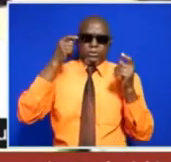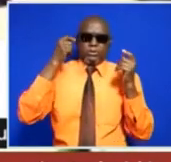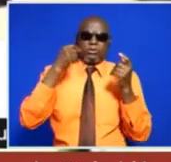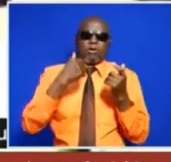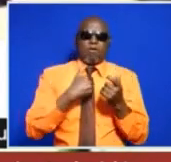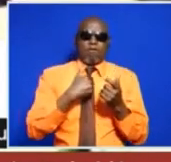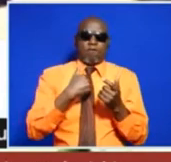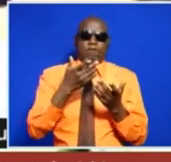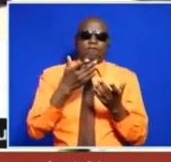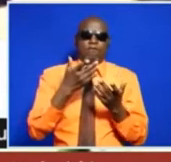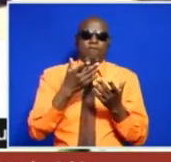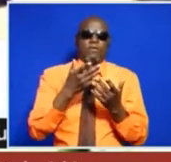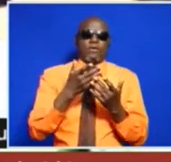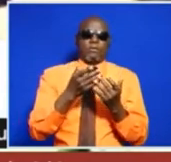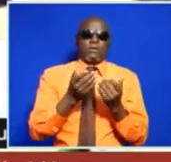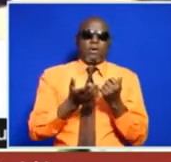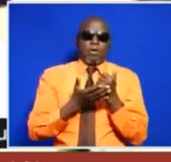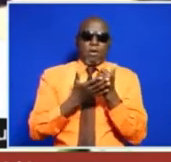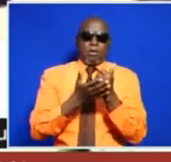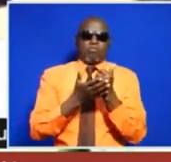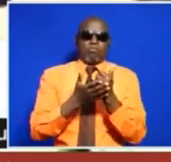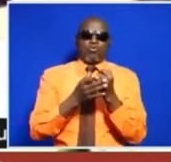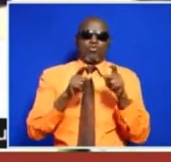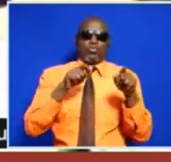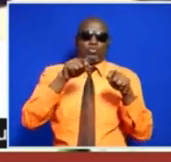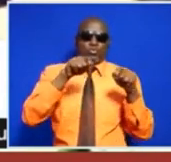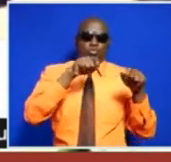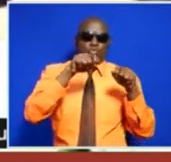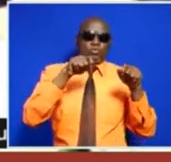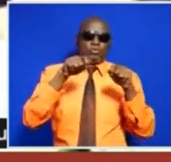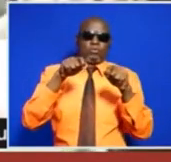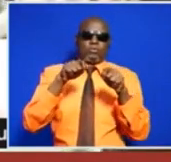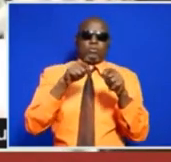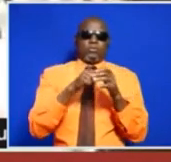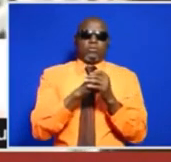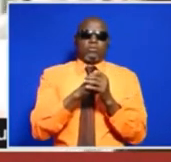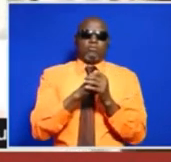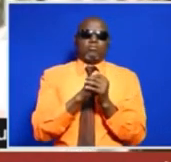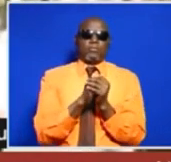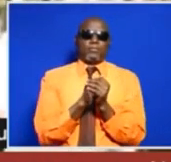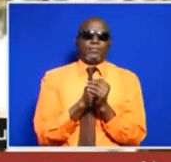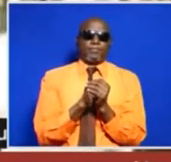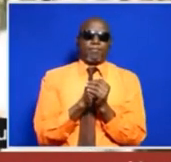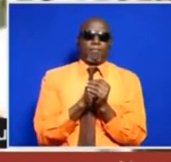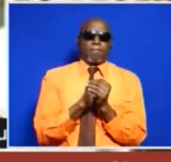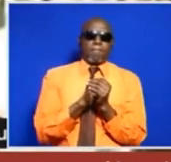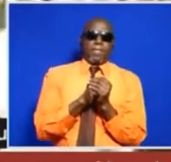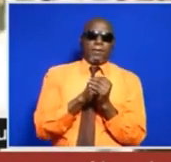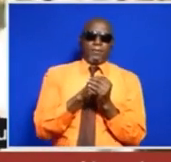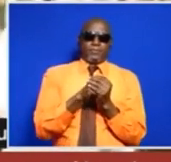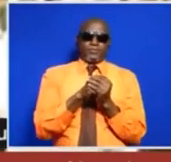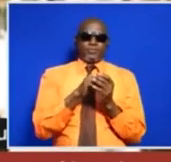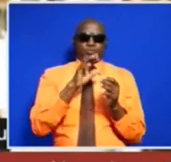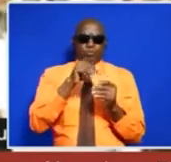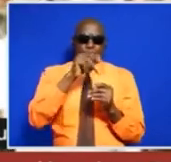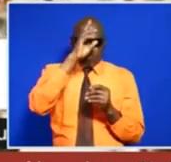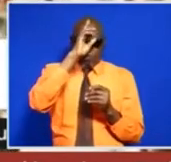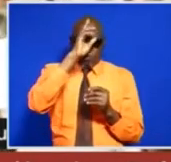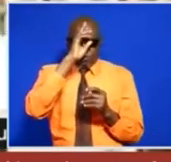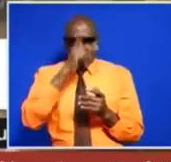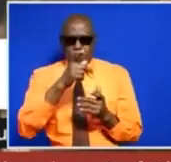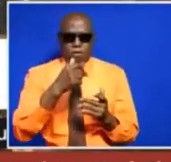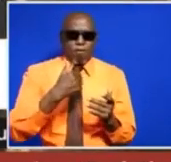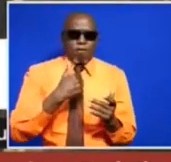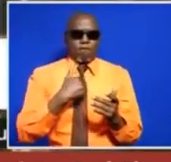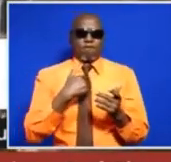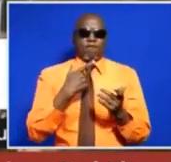trafiki baada ya chama cha huduma ya polisi ya Bangladesh kuanza mgomo. Huduma ya polisi ambayo inawakilisha maelfu ya maafisa wa